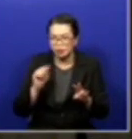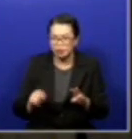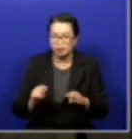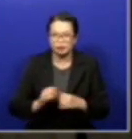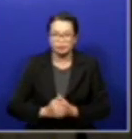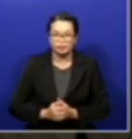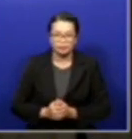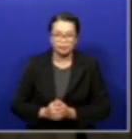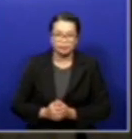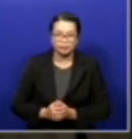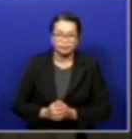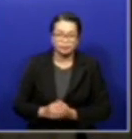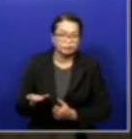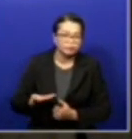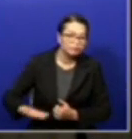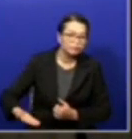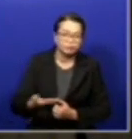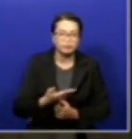70% พวกท่านทำอะไรกัน